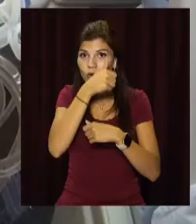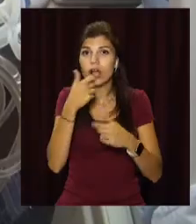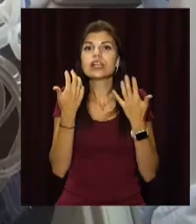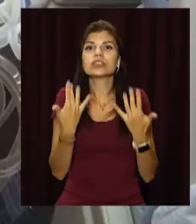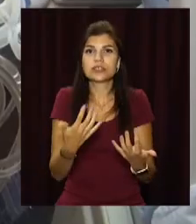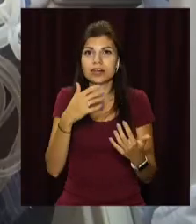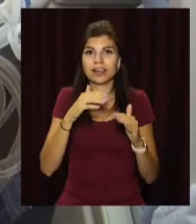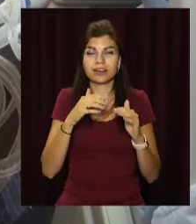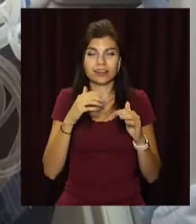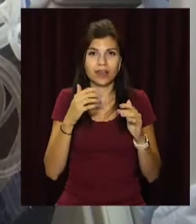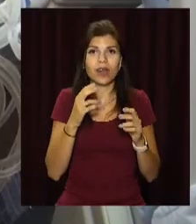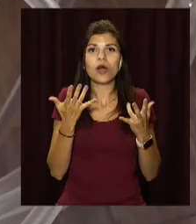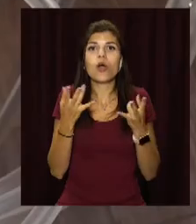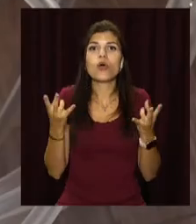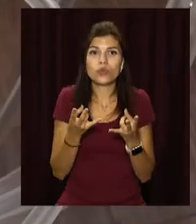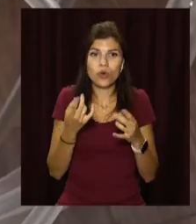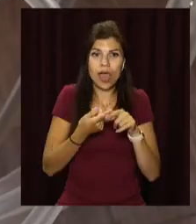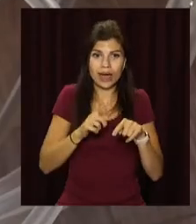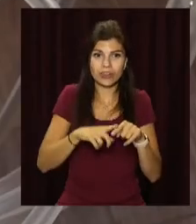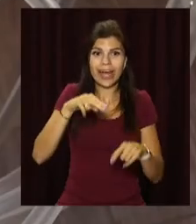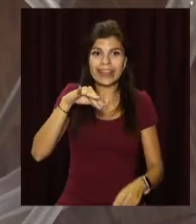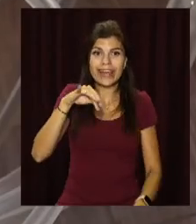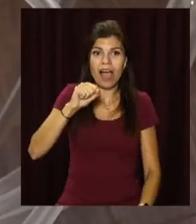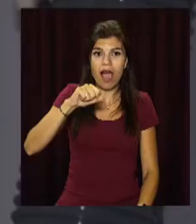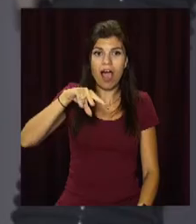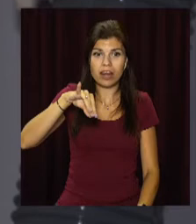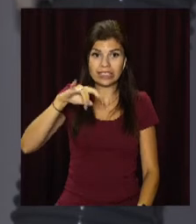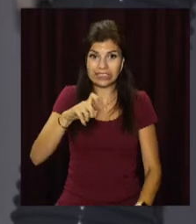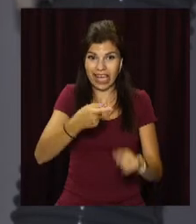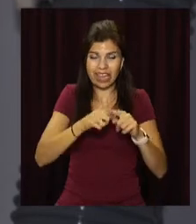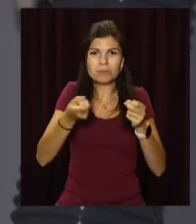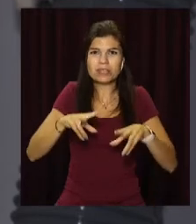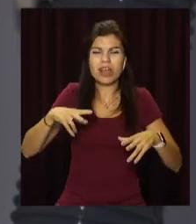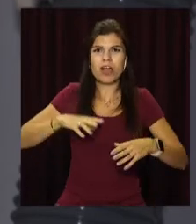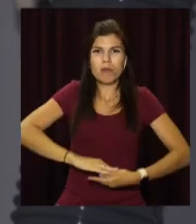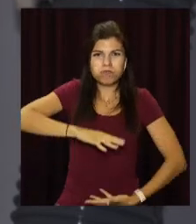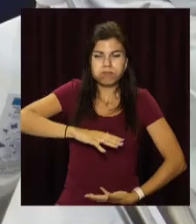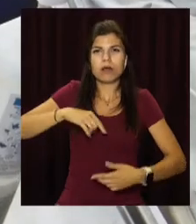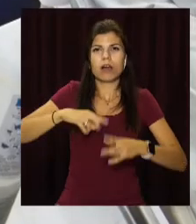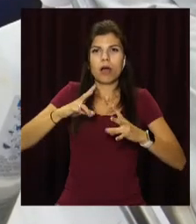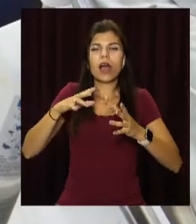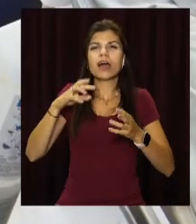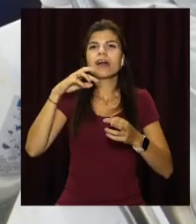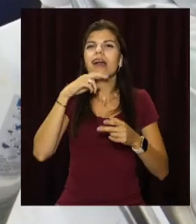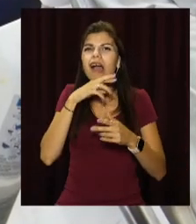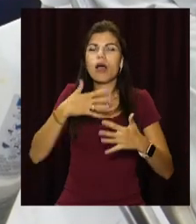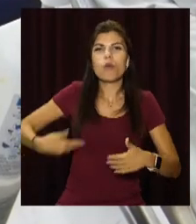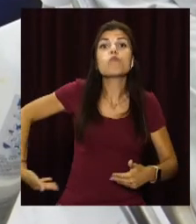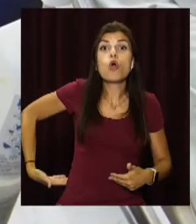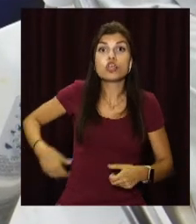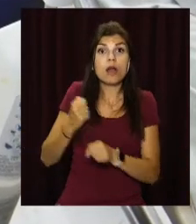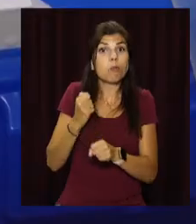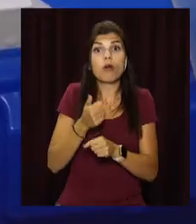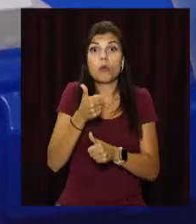кількість пацієнтів, які потребують перитонального діалізу, зросла майже на 7%. Наразі на Дніпропетровщині майже 80